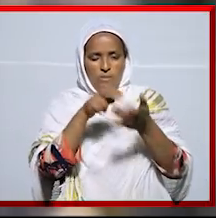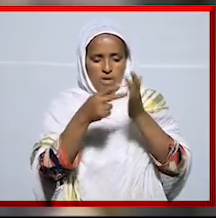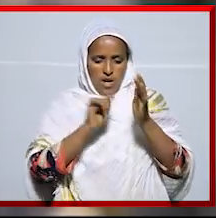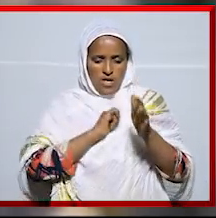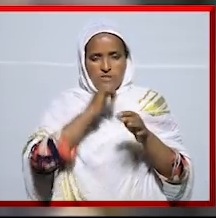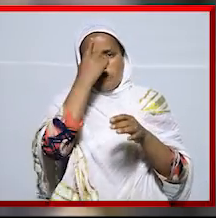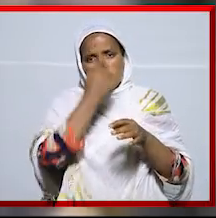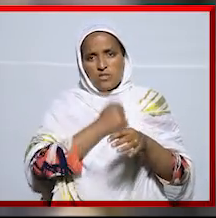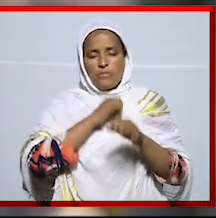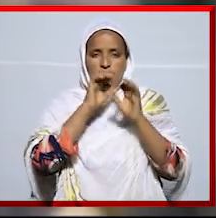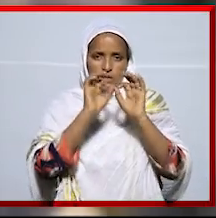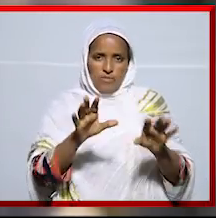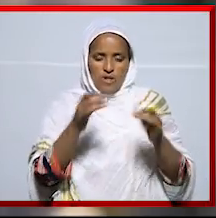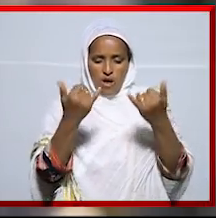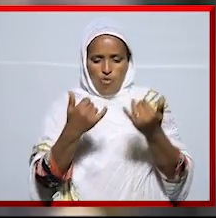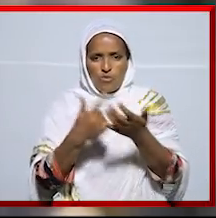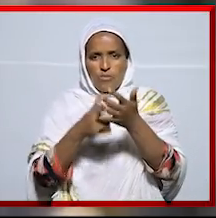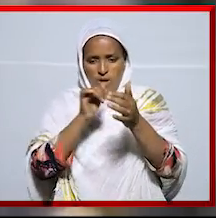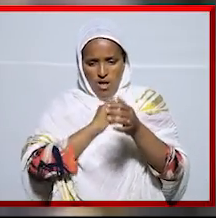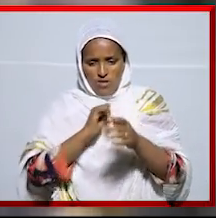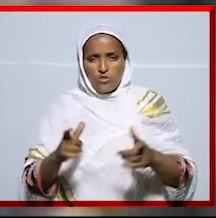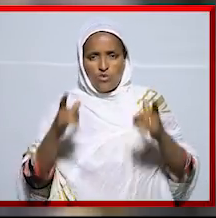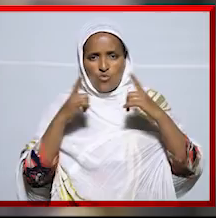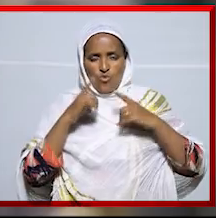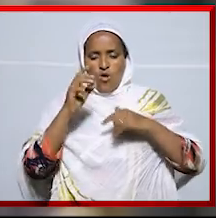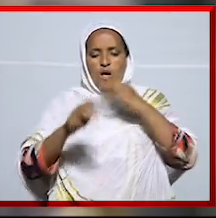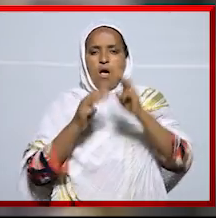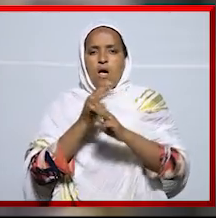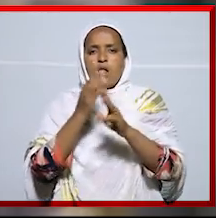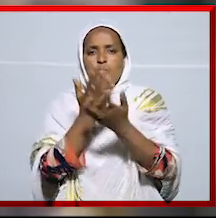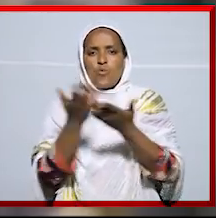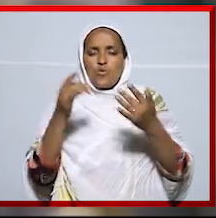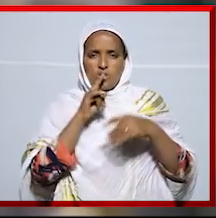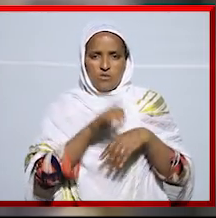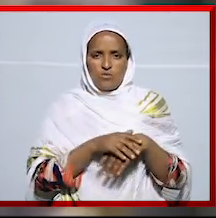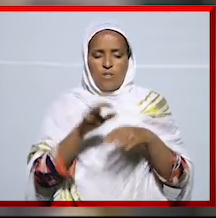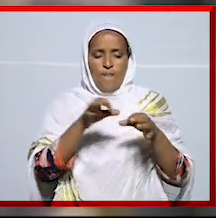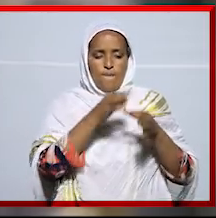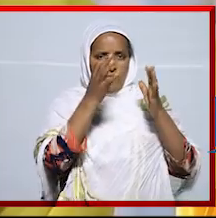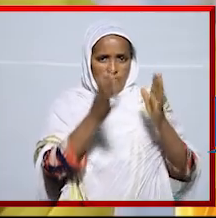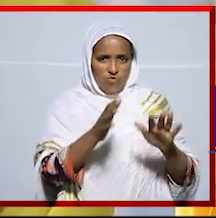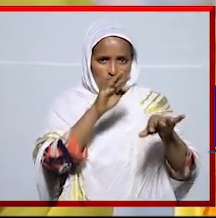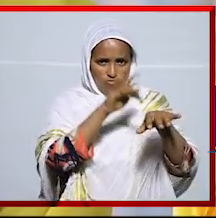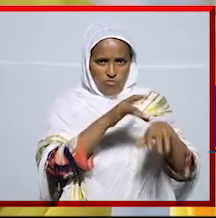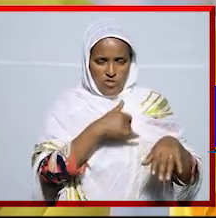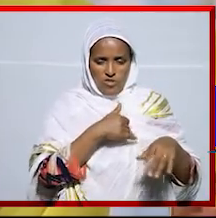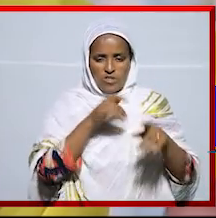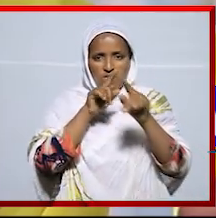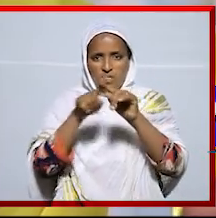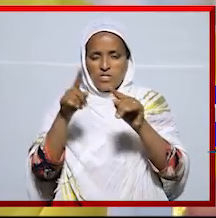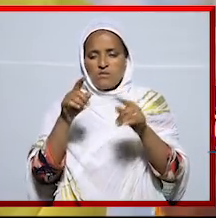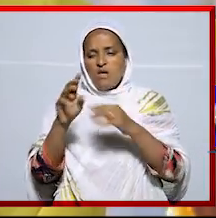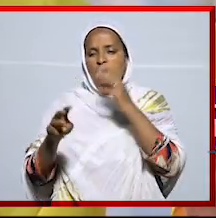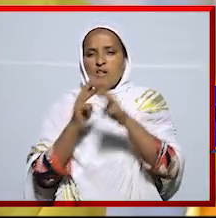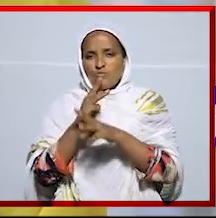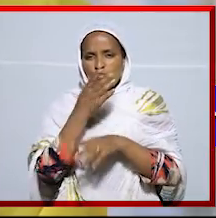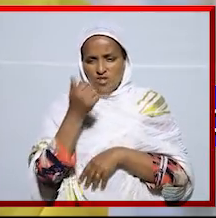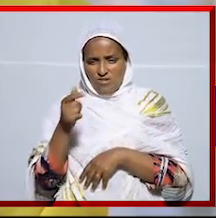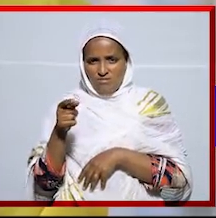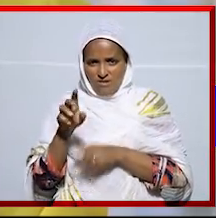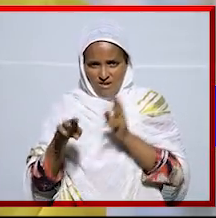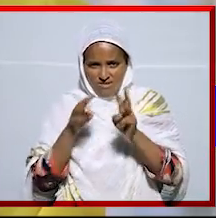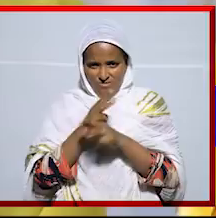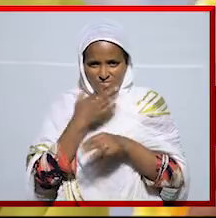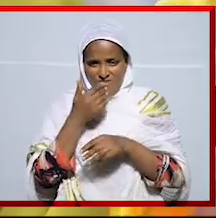ግን ይከብዳል ብለህ ራስህ ማሳመን የለብህም። አሁን በራስህ እየኖርክ ያለሁት ዓለማዊ ነገር ነው እየኖርክ ያለሁት። ያው መንፈሳዊም ላይ ነው ግን አይ